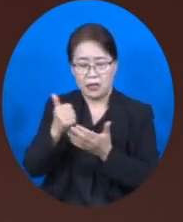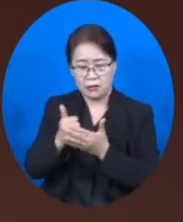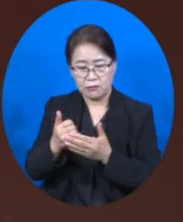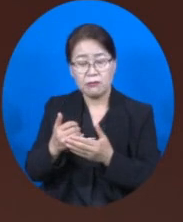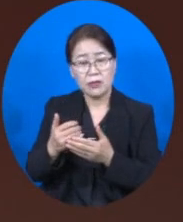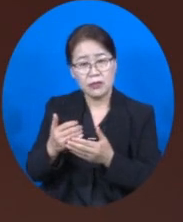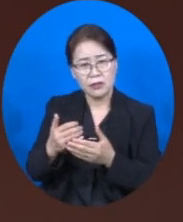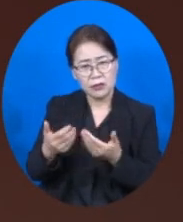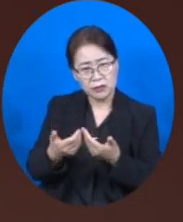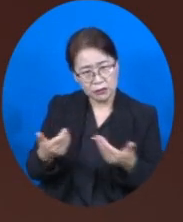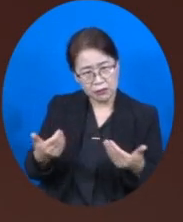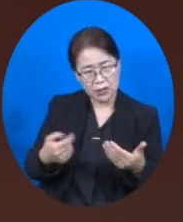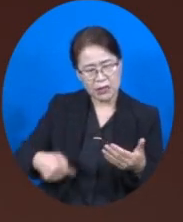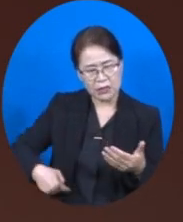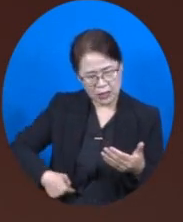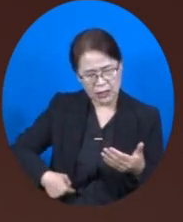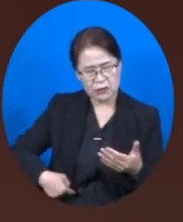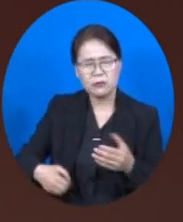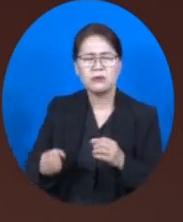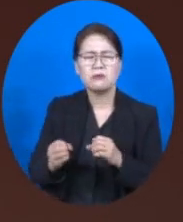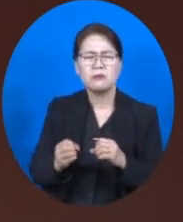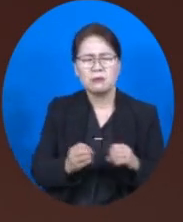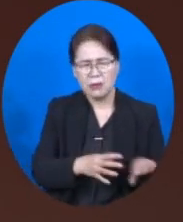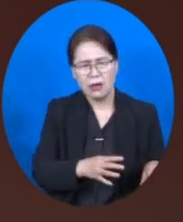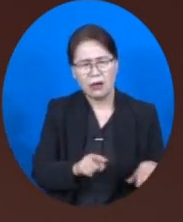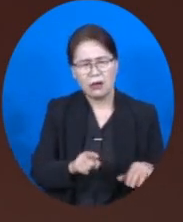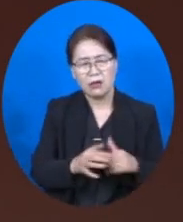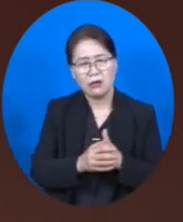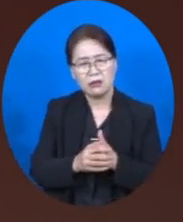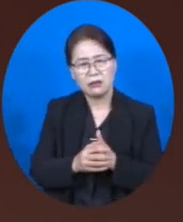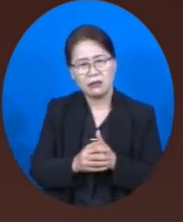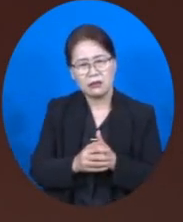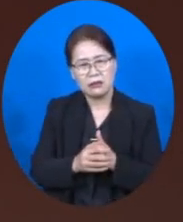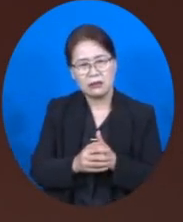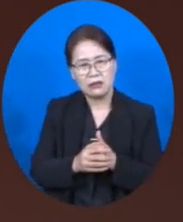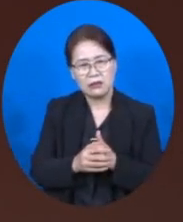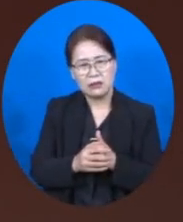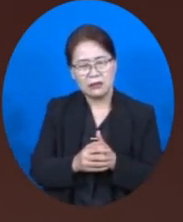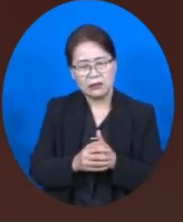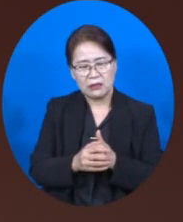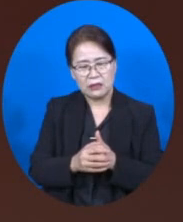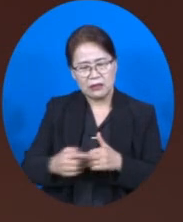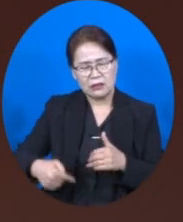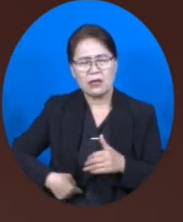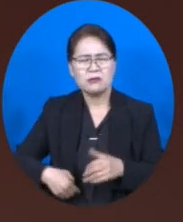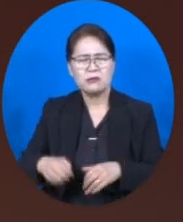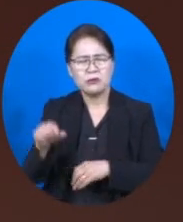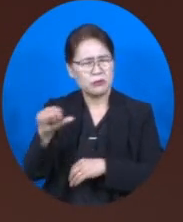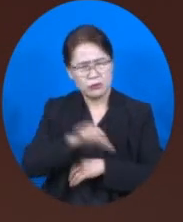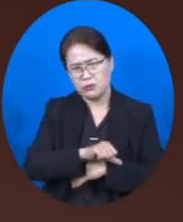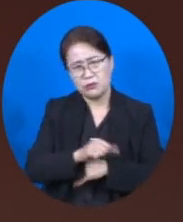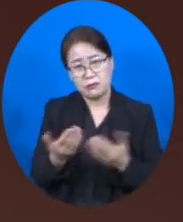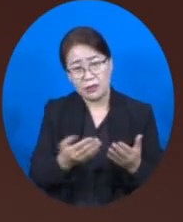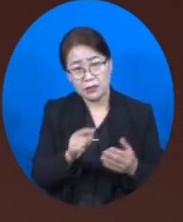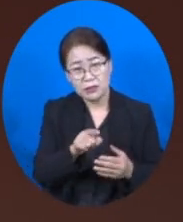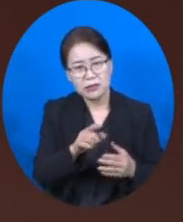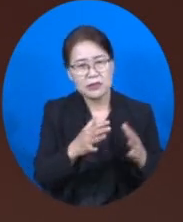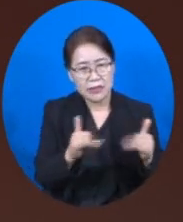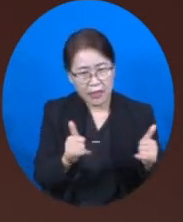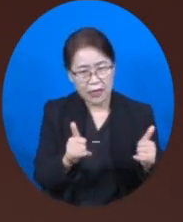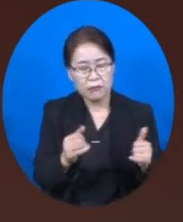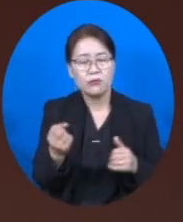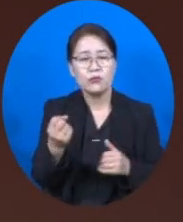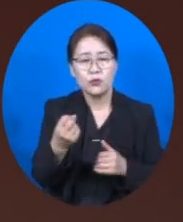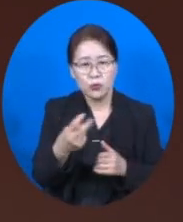품을 떠났기에 그는 양심도 잃어버렸어요 그 양심도 화인 맞은 양심이 되어버렸습니다 양심만